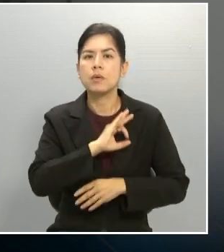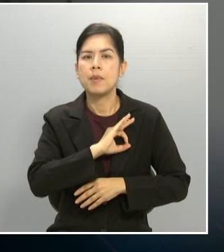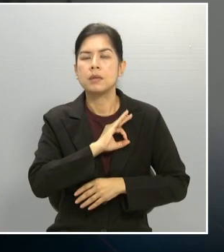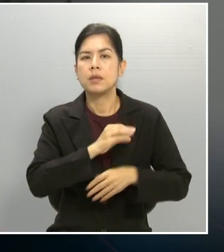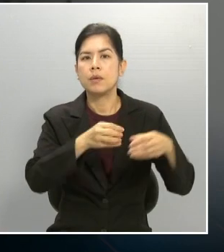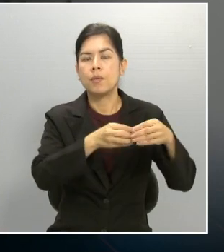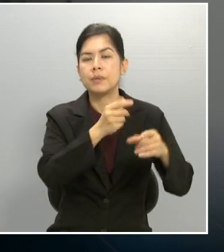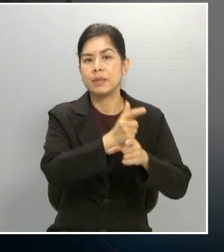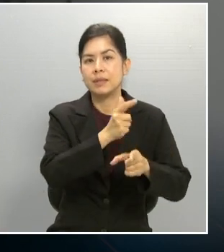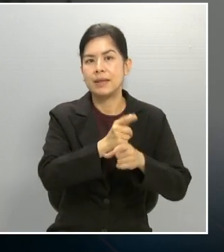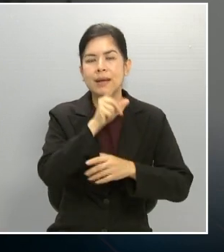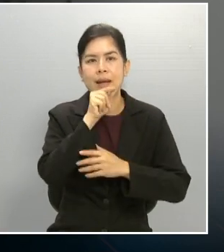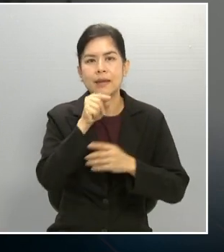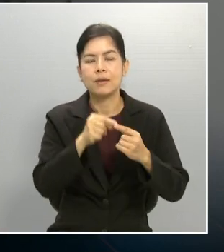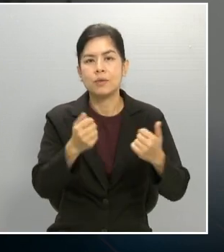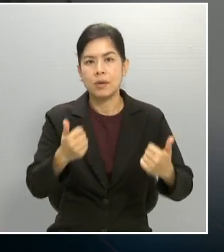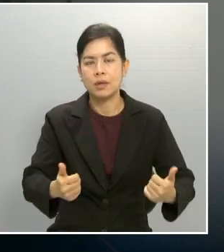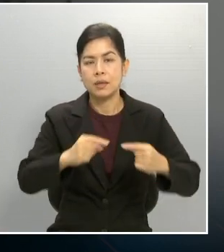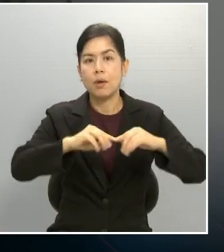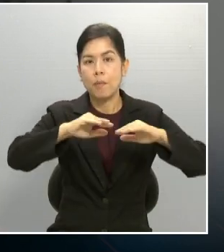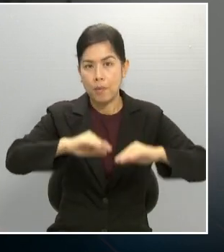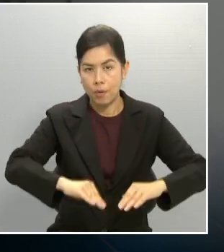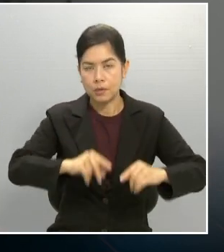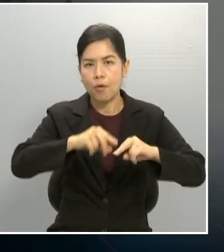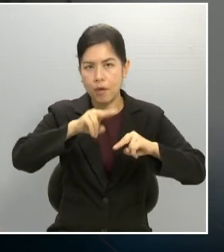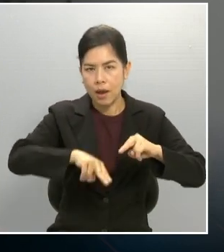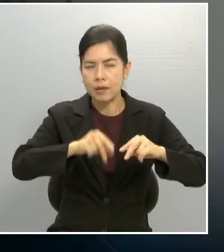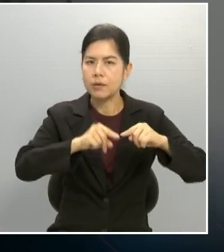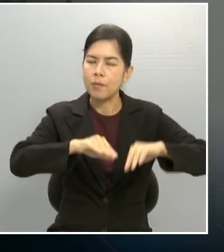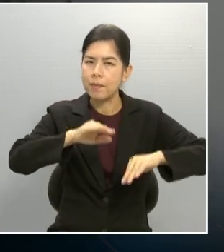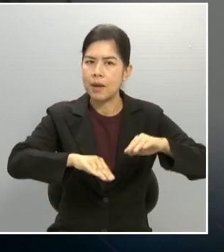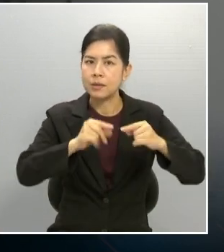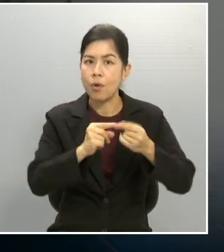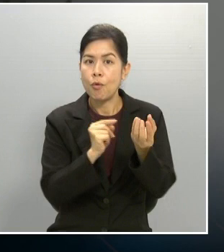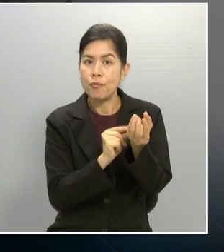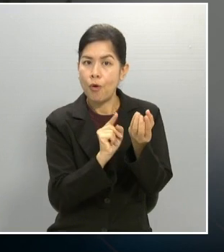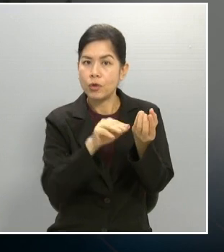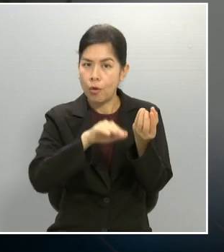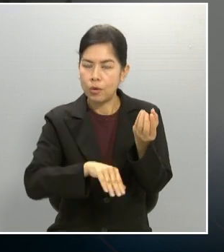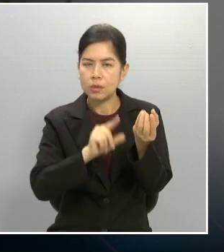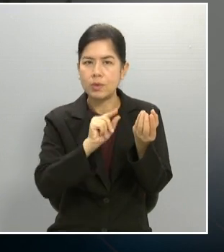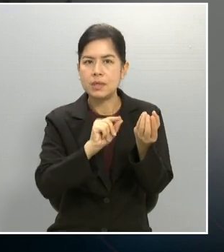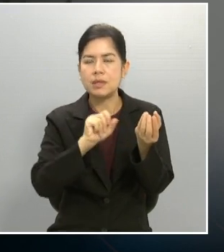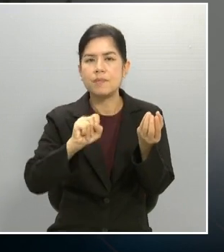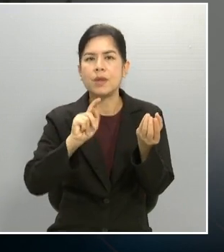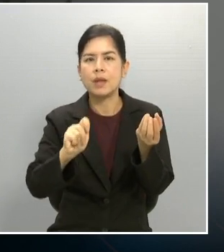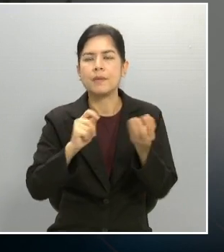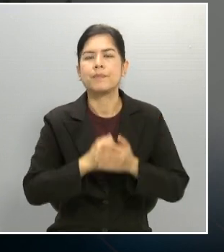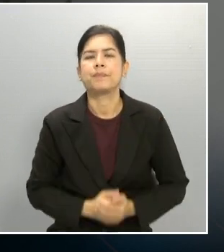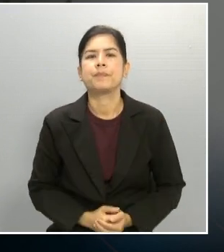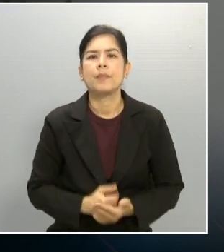ปรับลดราคาไข่ไก่คละหน้าฟาร์มลง 20สตางค์ต่อฟองหรือแผง 30ฟองลด 6บาท